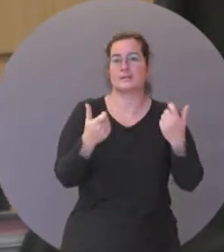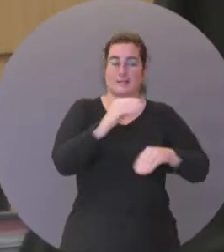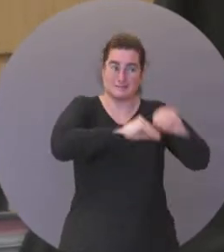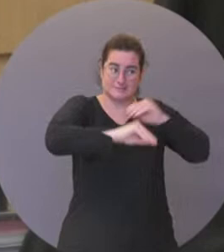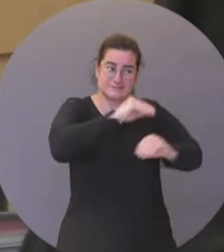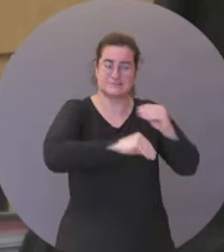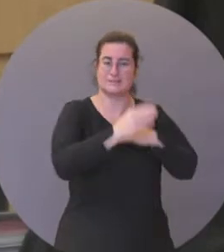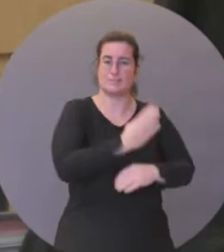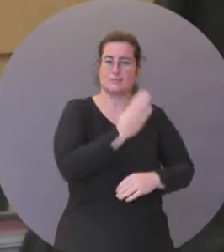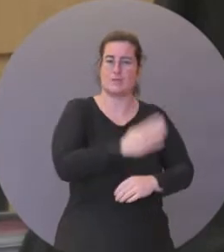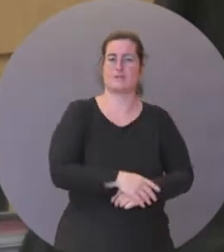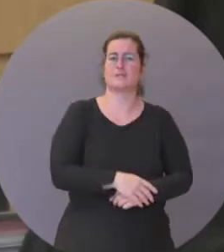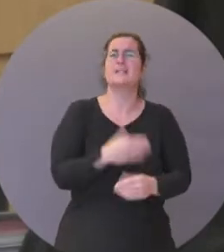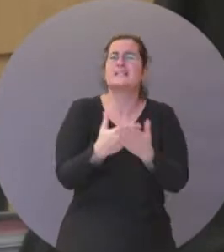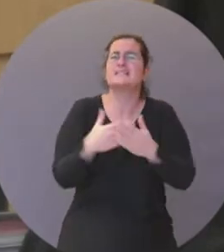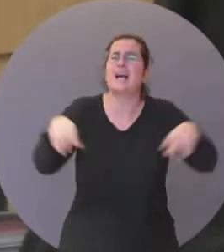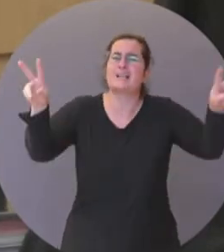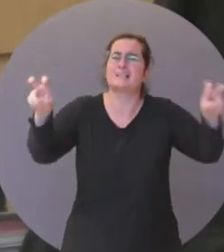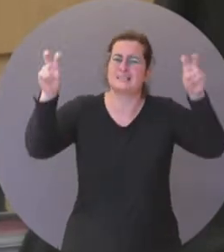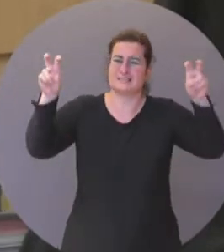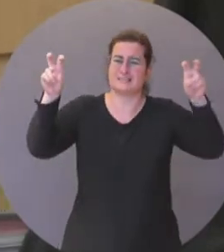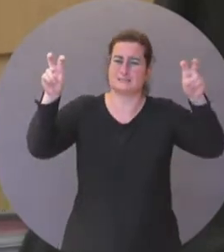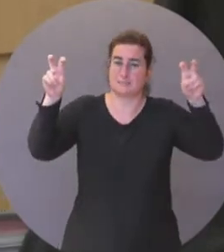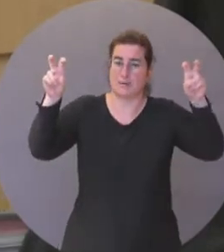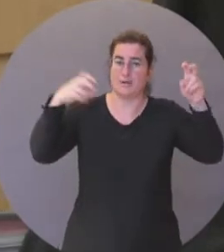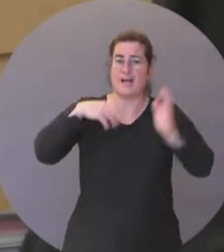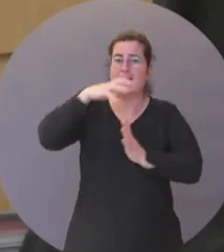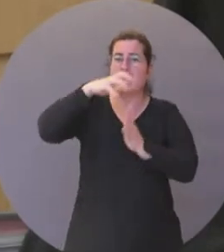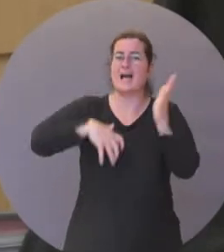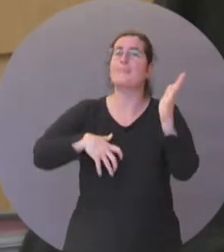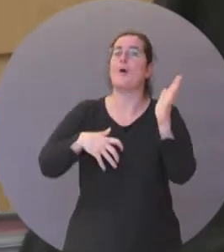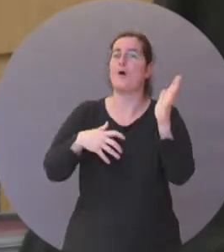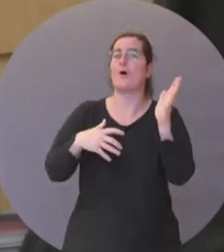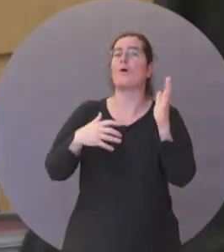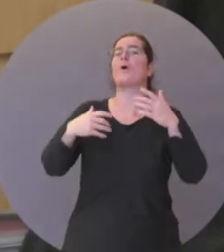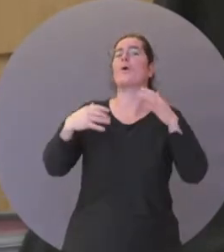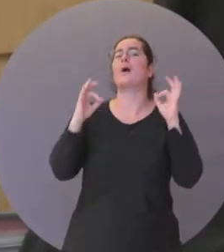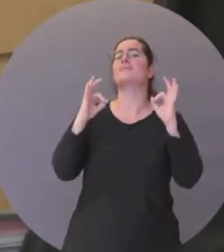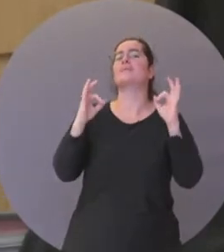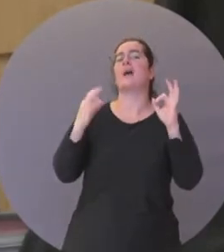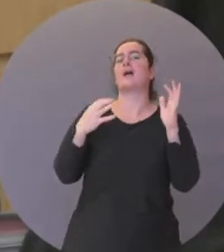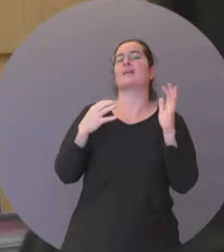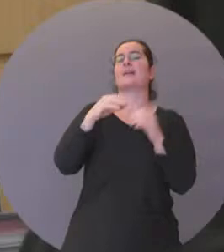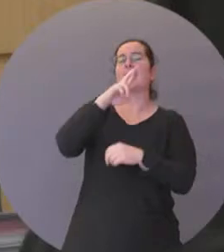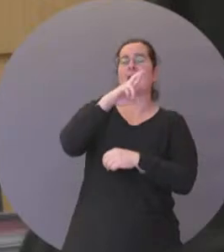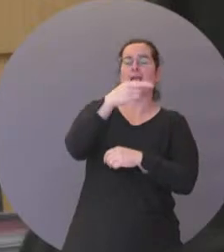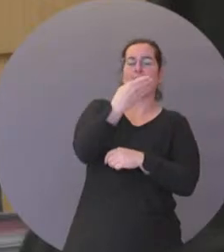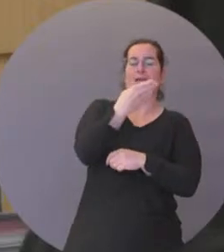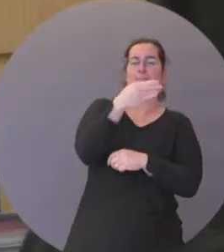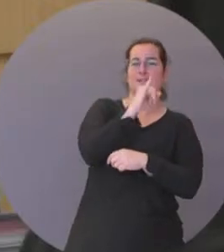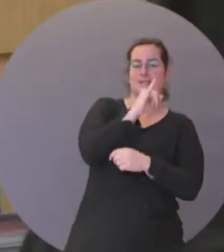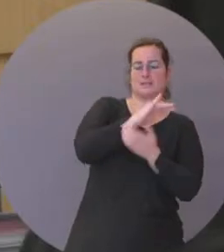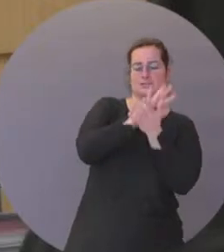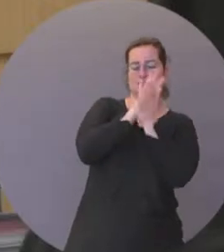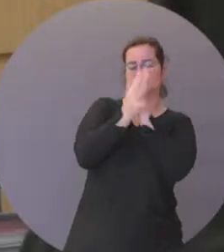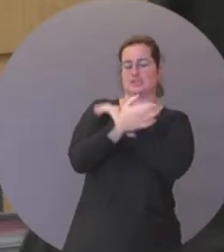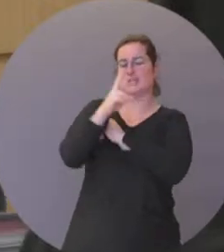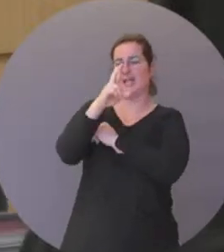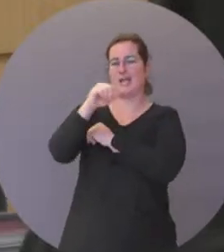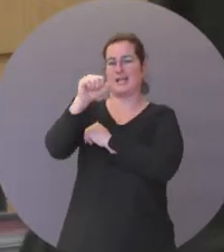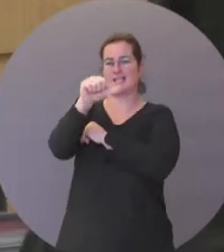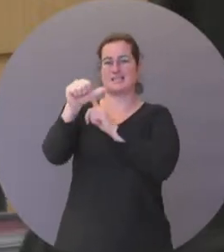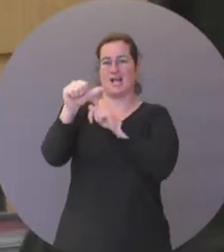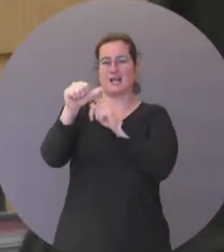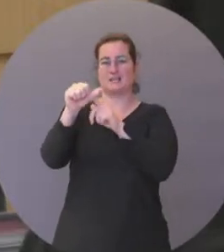lire c'est un extrait d'un rapport de la Cour des comptes intitulé du RMI au RSA la difficile organisation